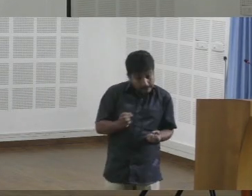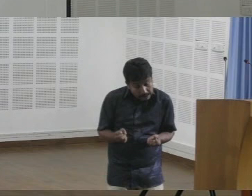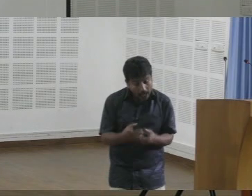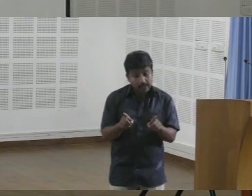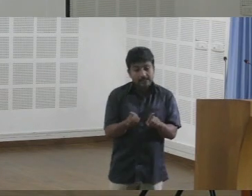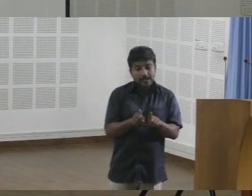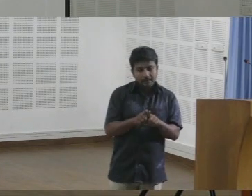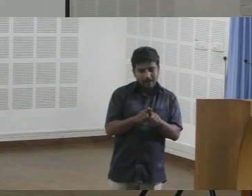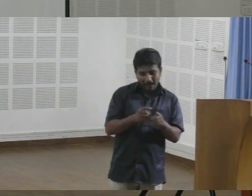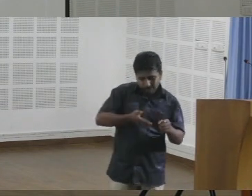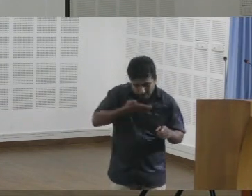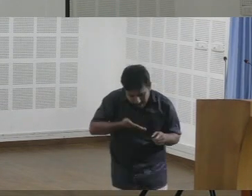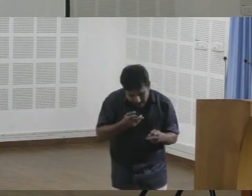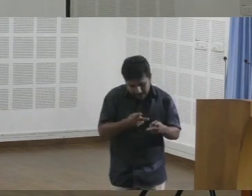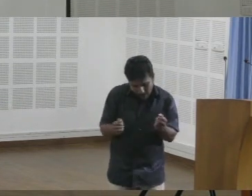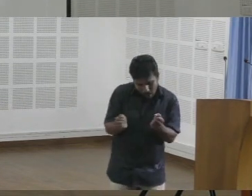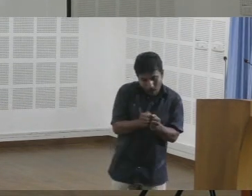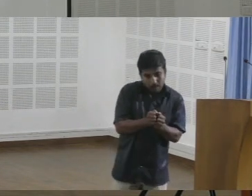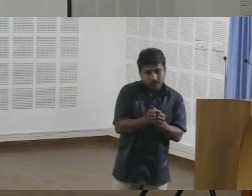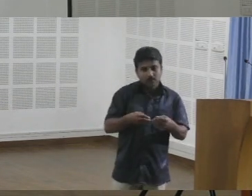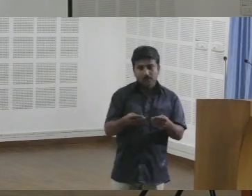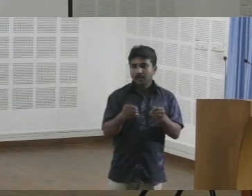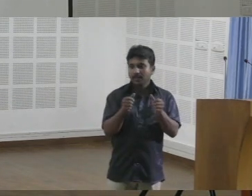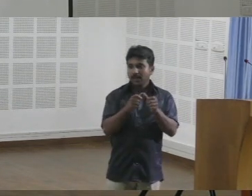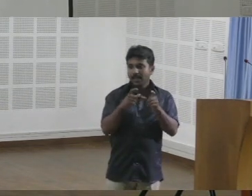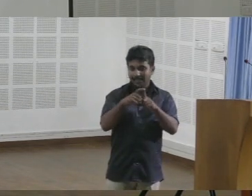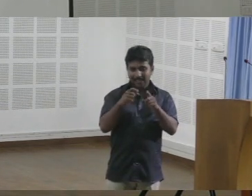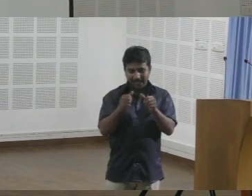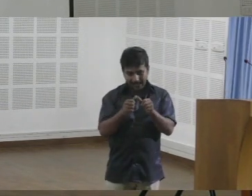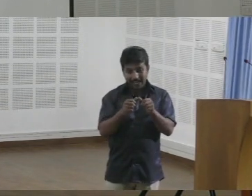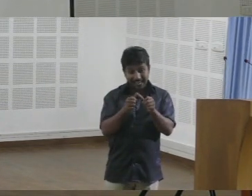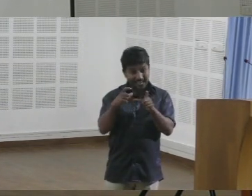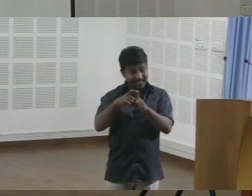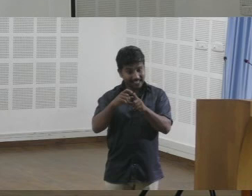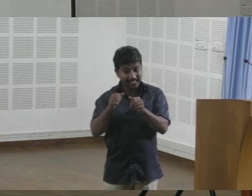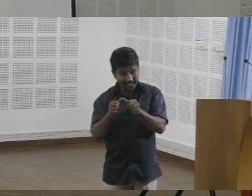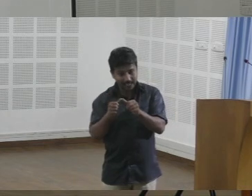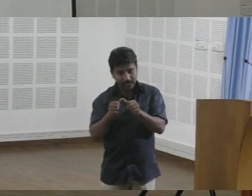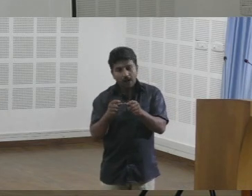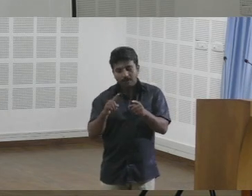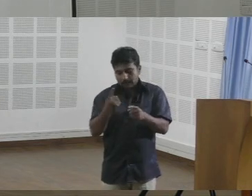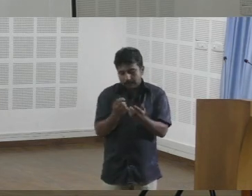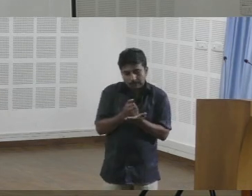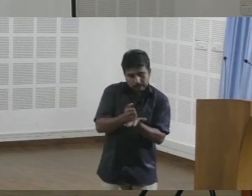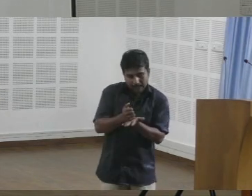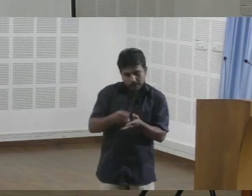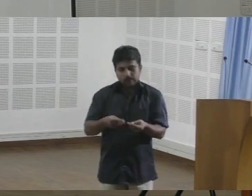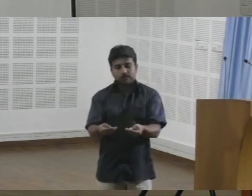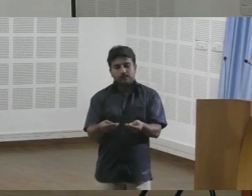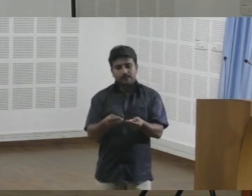ningal ABA anu try cheyidu kuda slow aayidu pore repeat cheyidonde